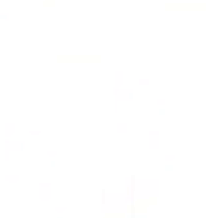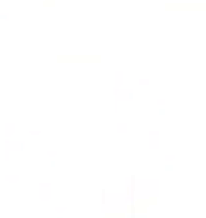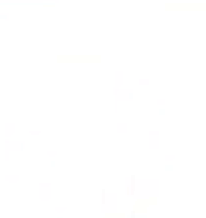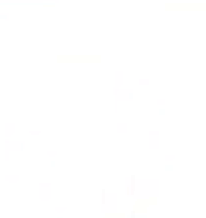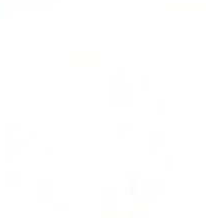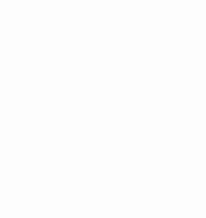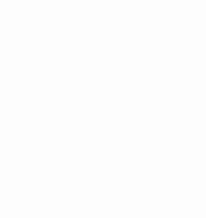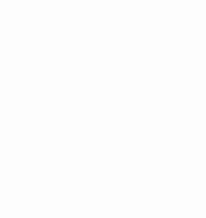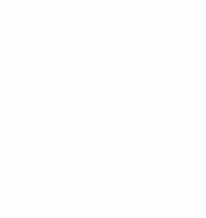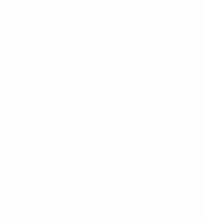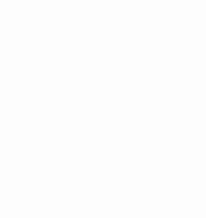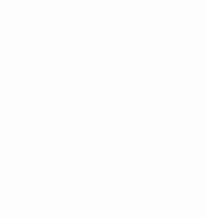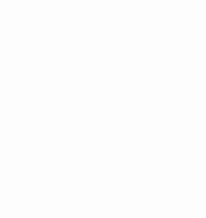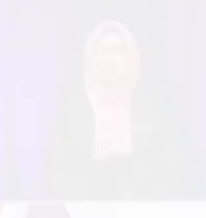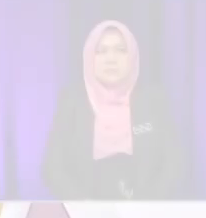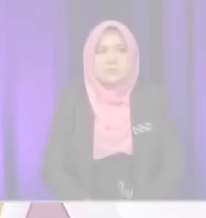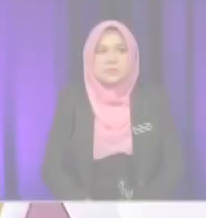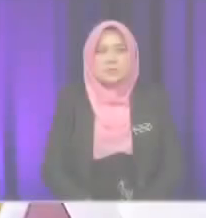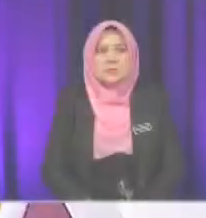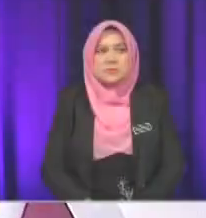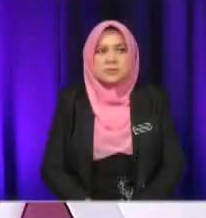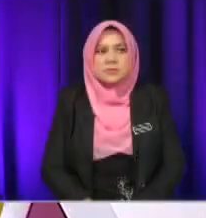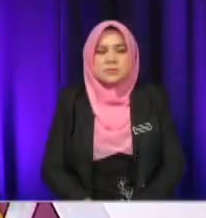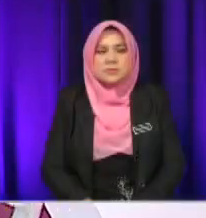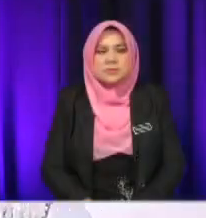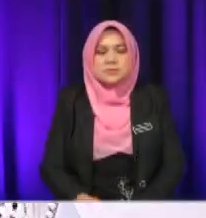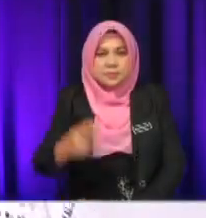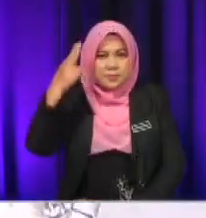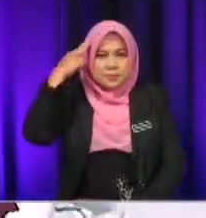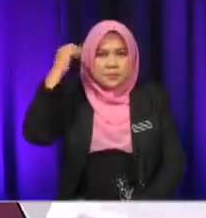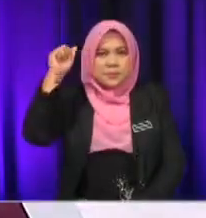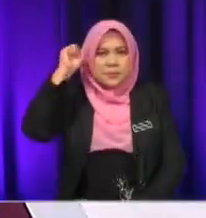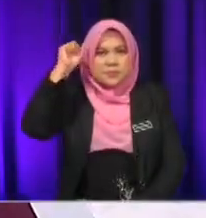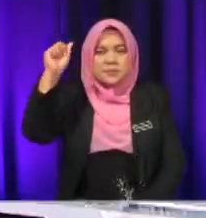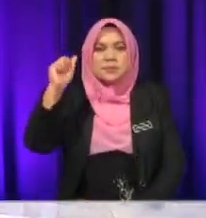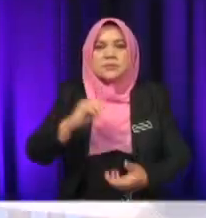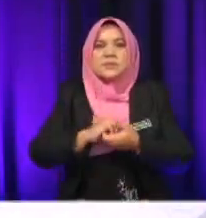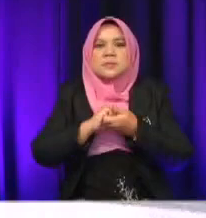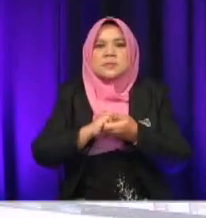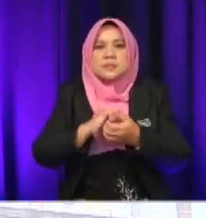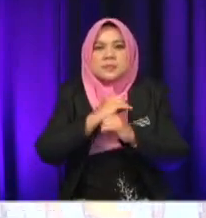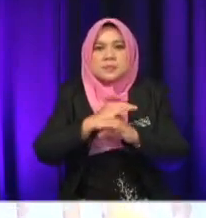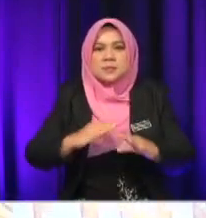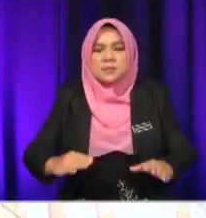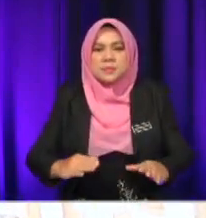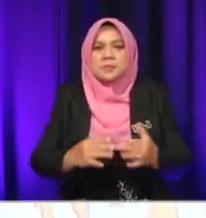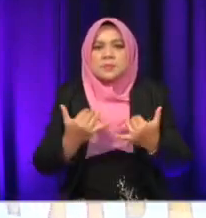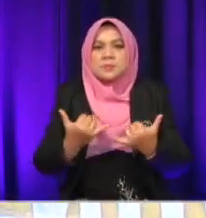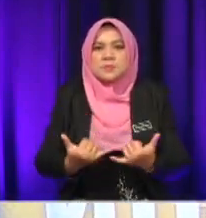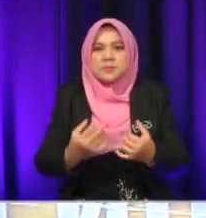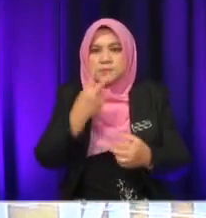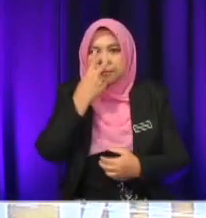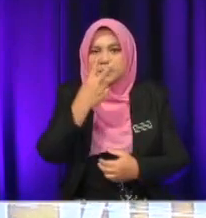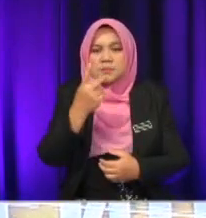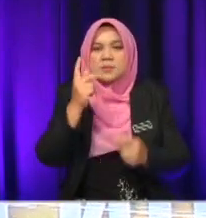Wah. Didik TV KPM. Hai, assalamualaikum dan salam sejahtera. Anda sedang menonton